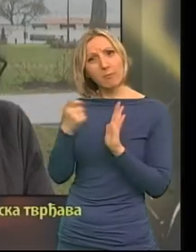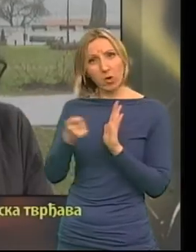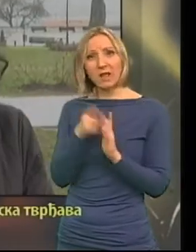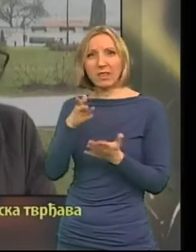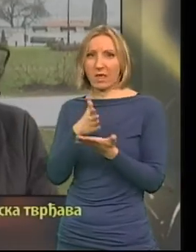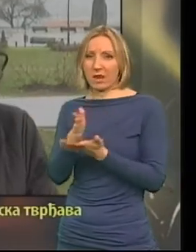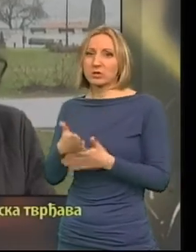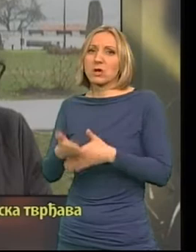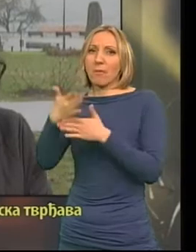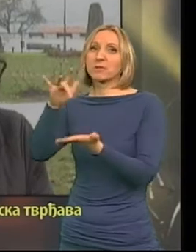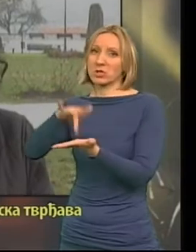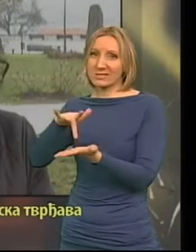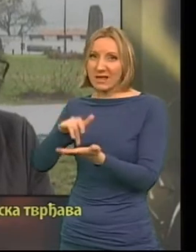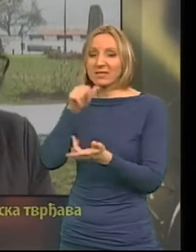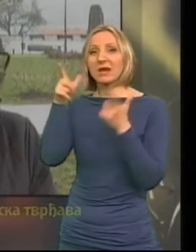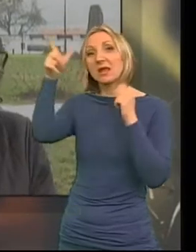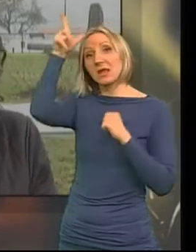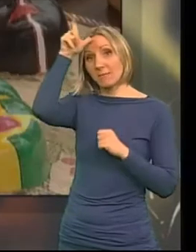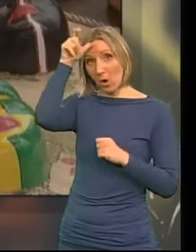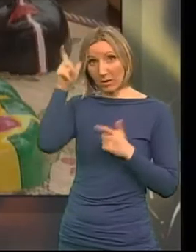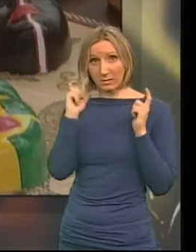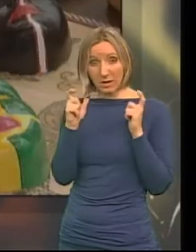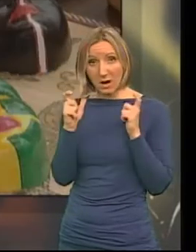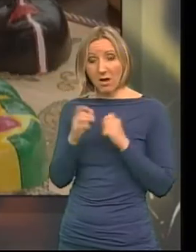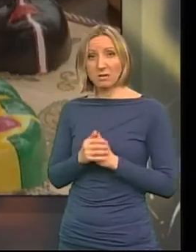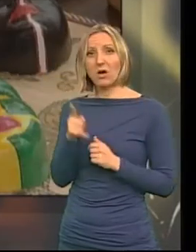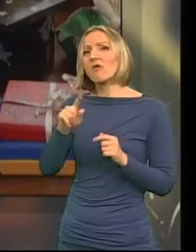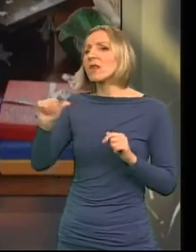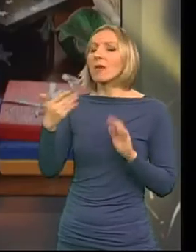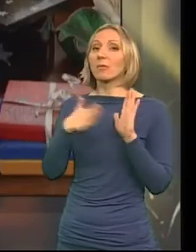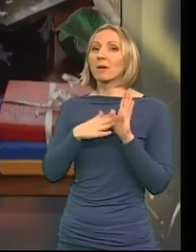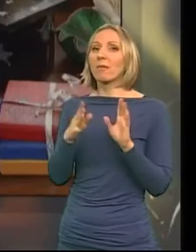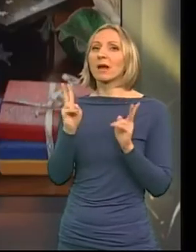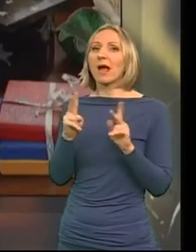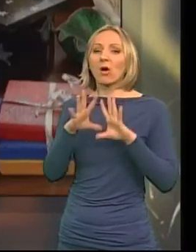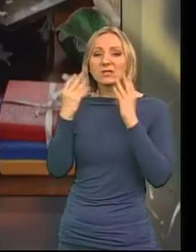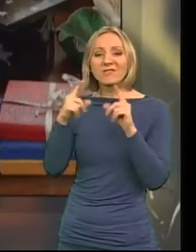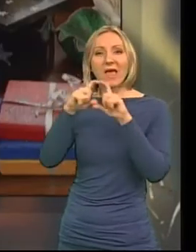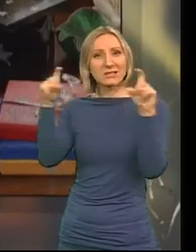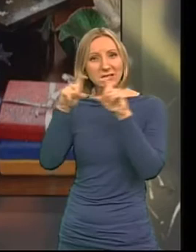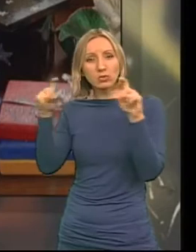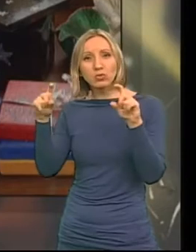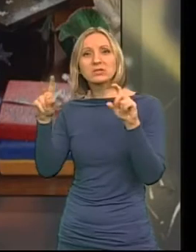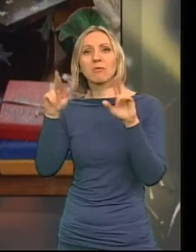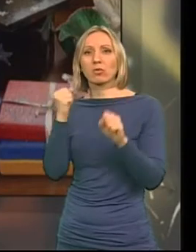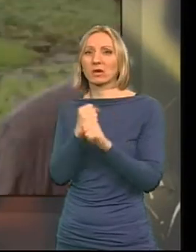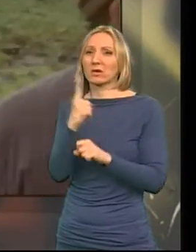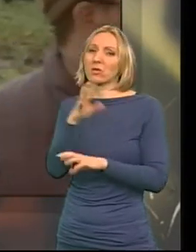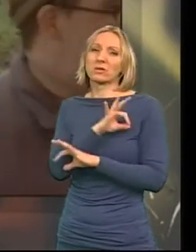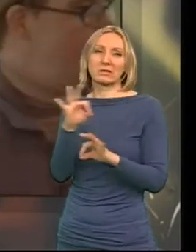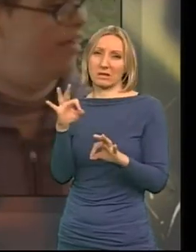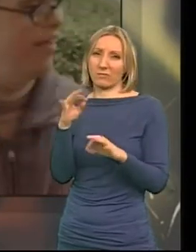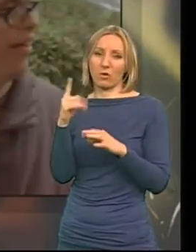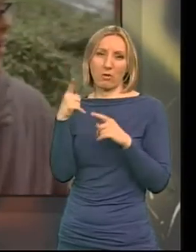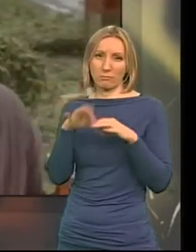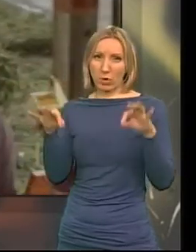se pomaže i centar i grad Beograd. I ovo je najbolji primer kako sve institucije mogu da rade na jednom divnom projektu. Pa ja sam radila